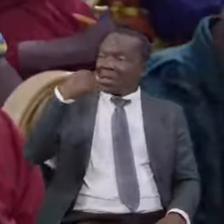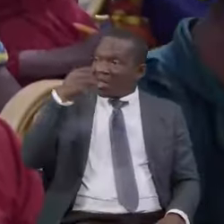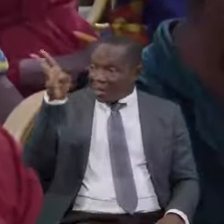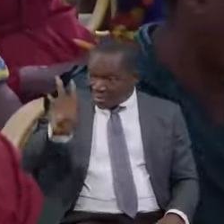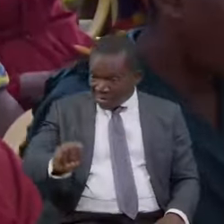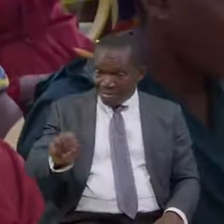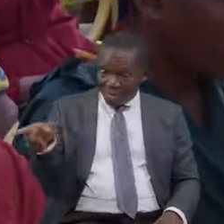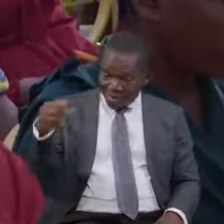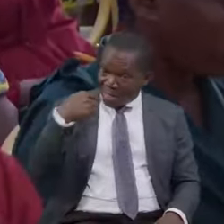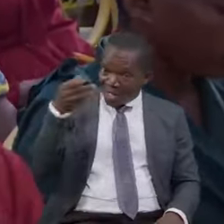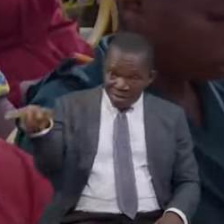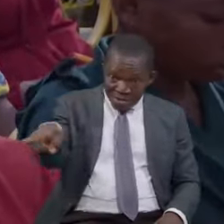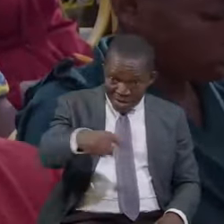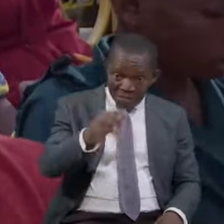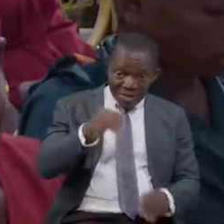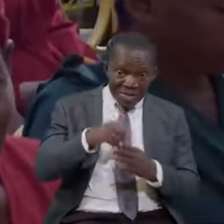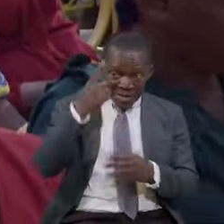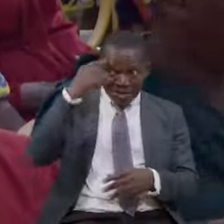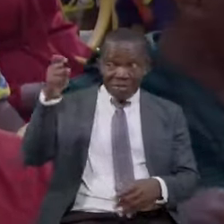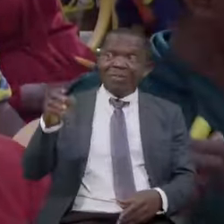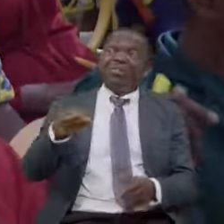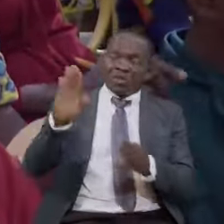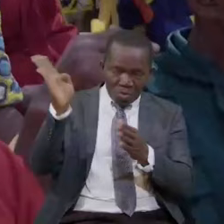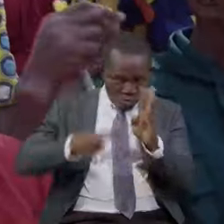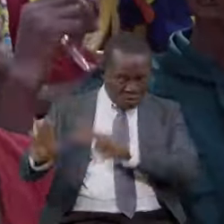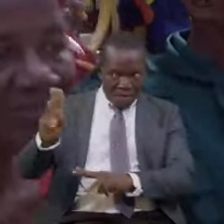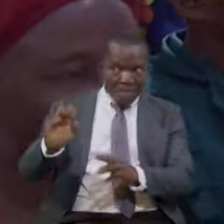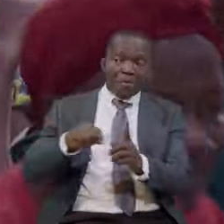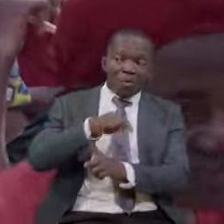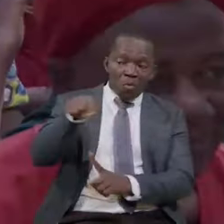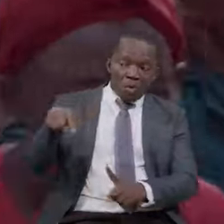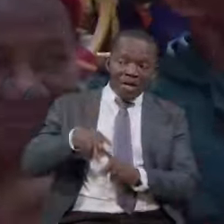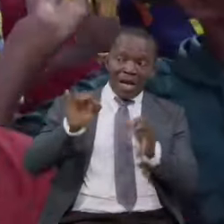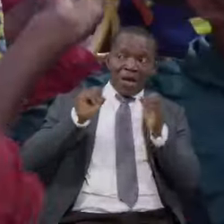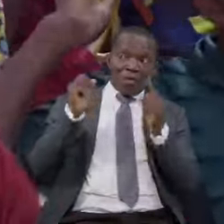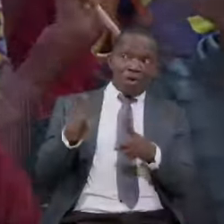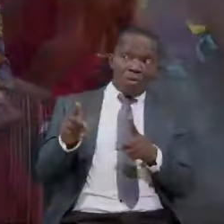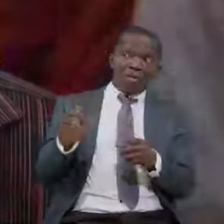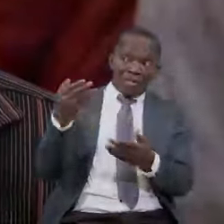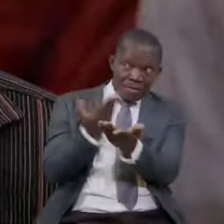viens si je mentionne le nom de Jésus tu ne seras nulle